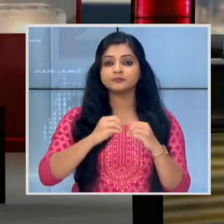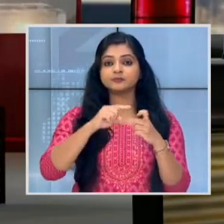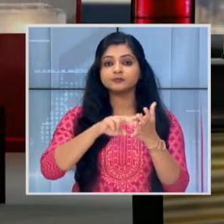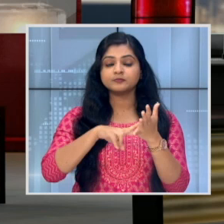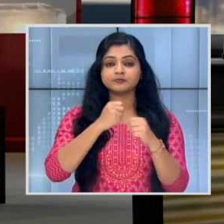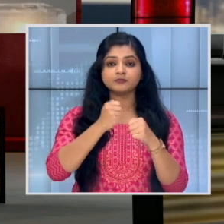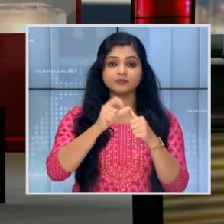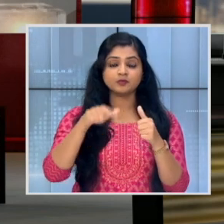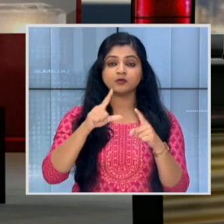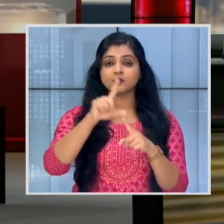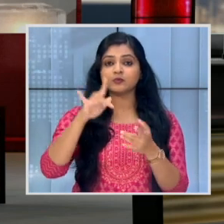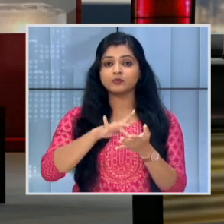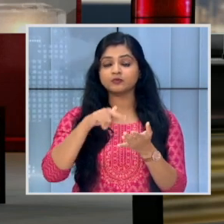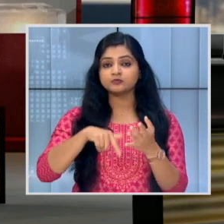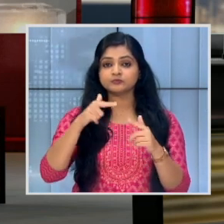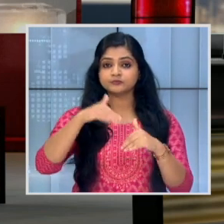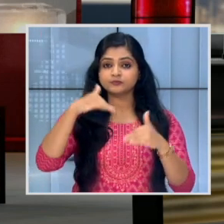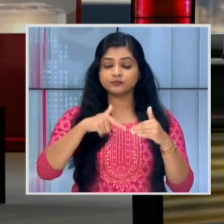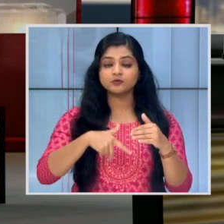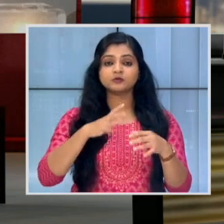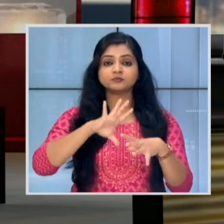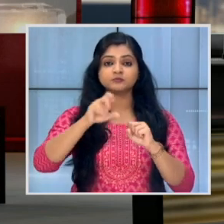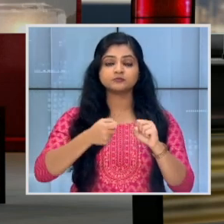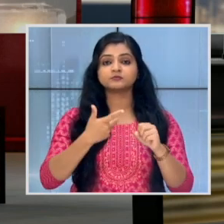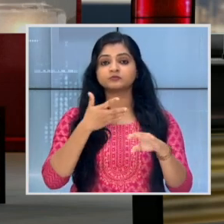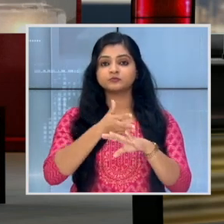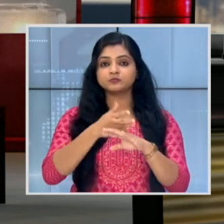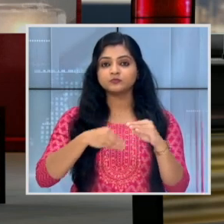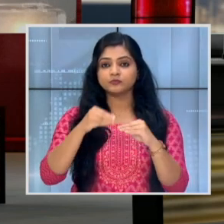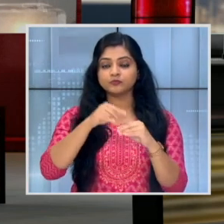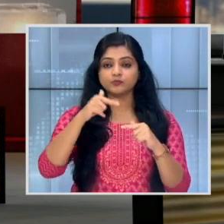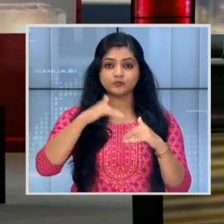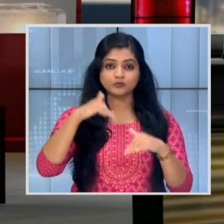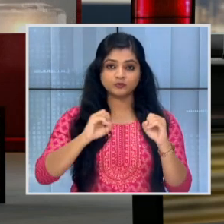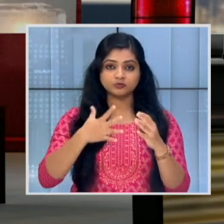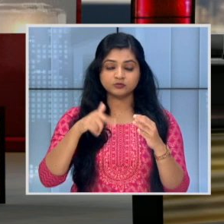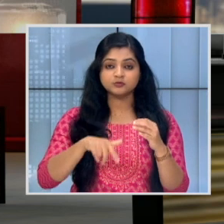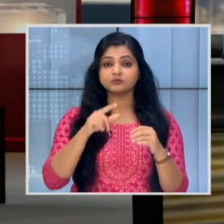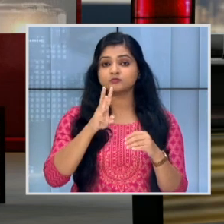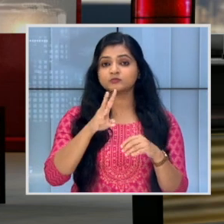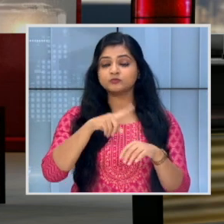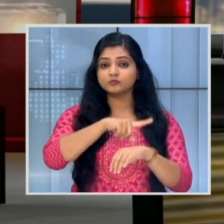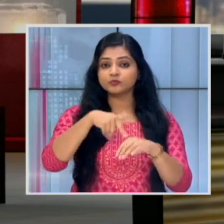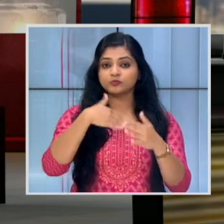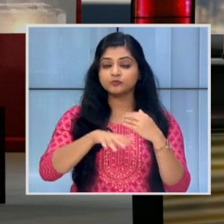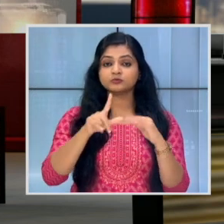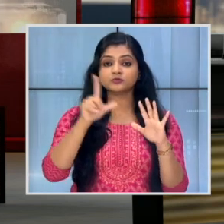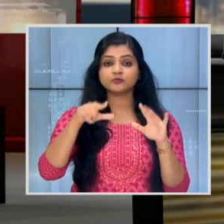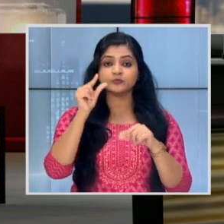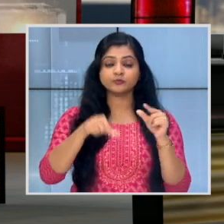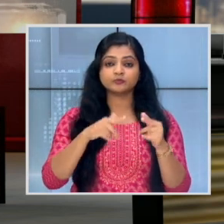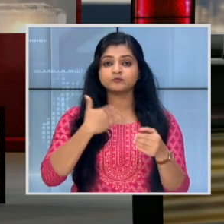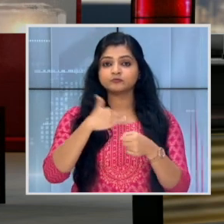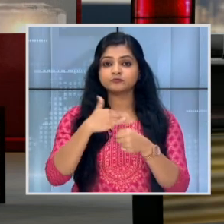പശ്ചിമബംഗാളിൽ തദ്ദേശ തെരഞ്ഞെടുപ്പിനിടെ വ്യാപക ആക്രമം. വോട്ടെടുപ്പ് ആരംഭിച്ച് 3 മണിക്കൂറിനുള്ളിൽ 7 പേർ കൊല്ലപ്പെട്ടു. പലയിടത്തും പോളിംഗ് ബൂത്തുകളിൽ